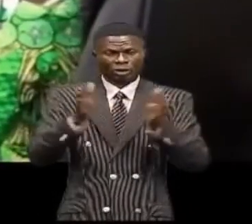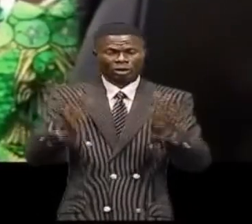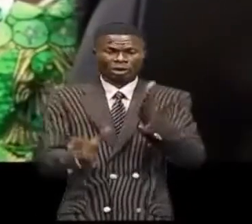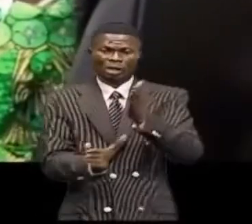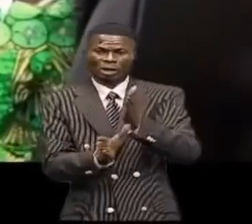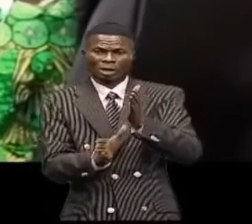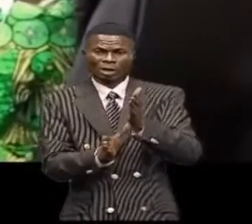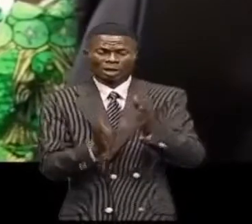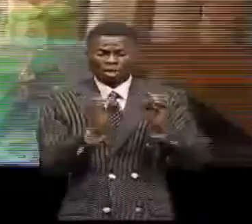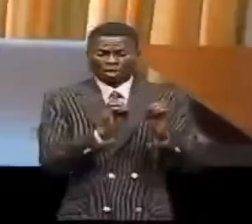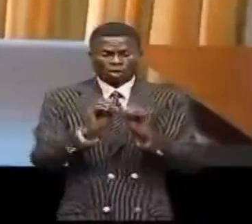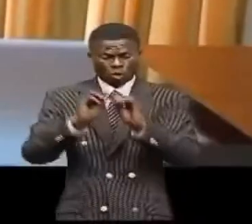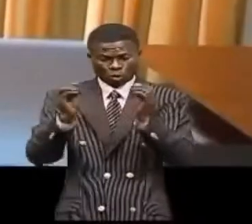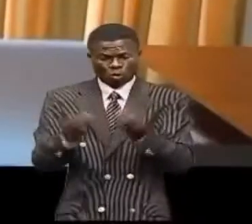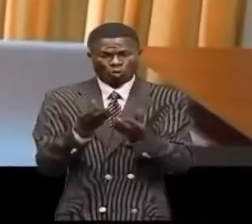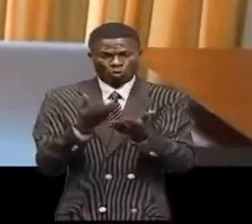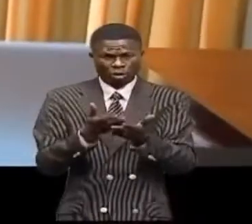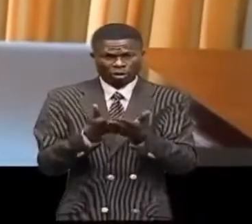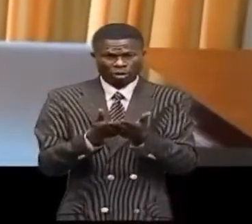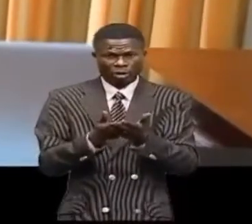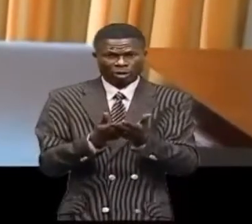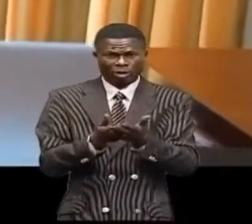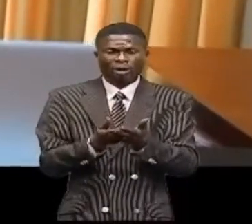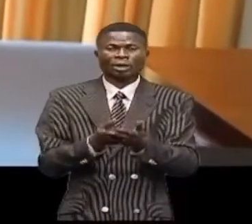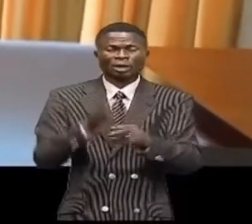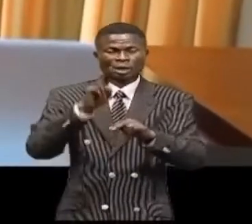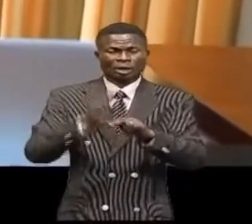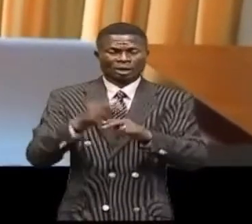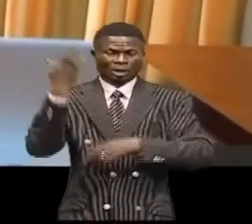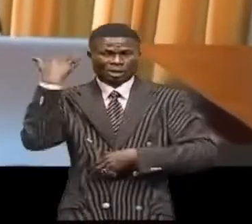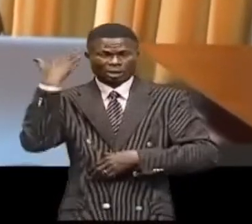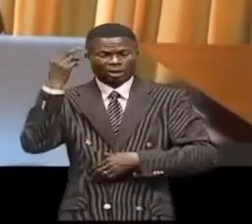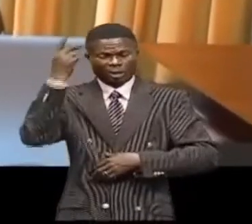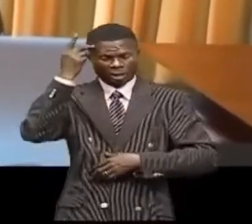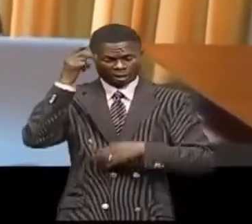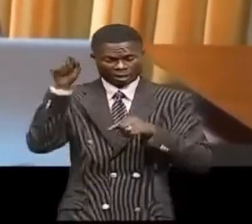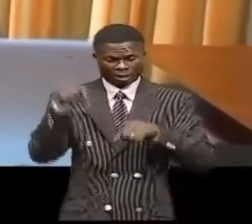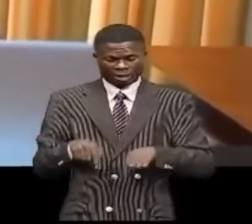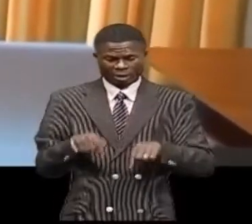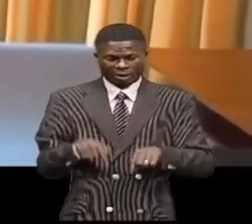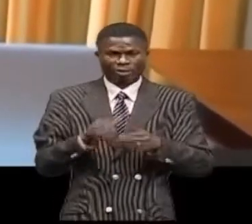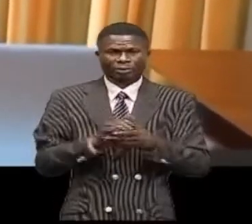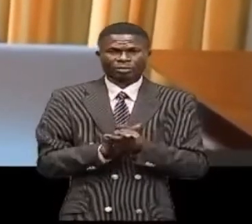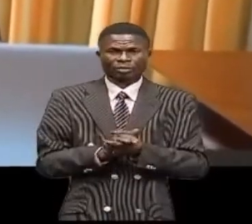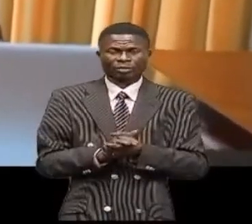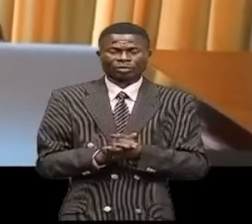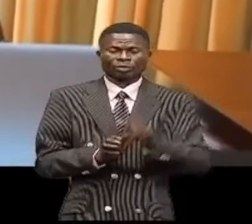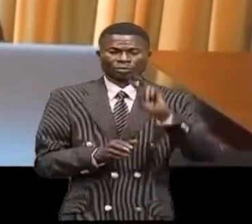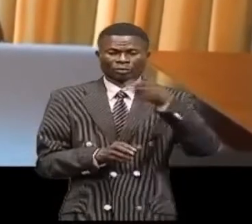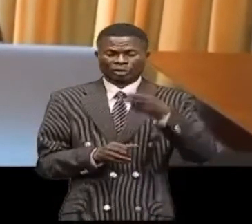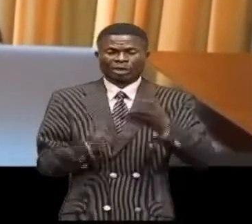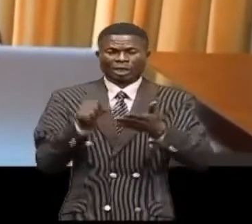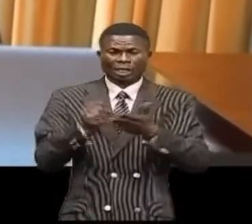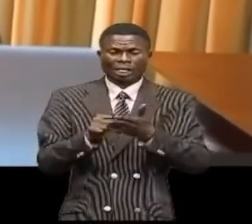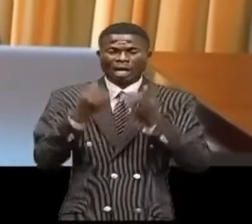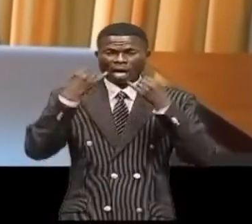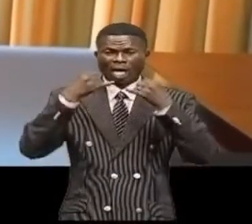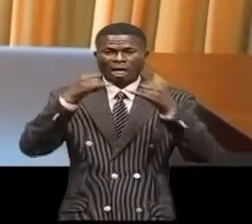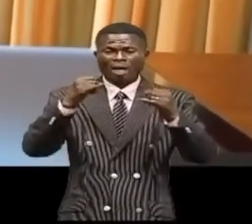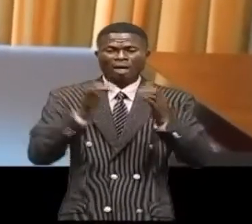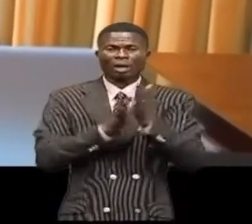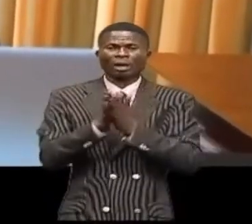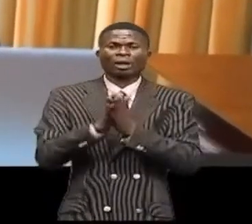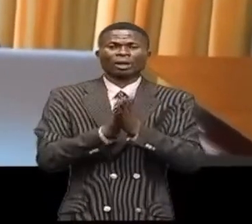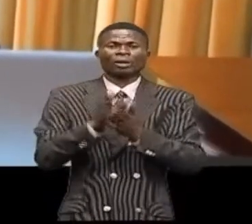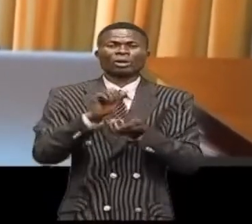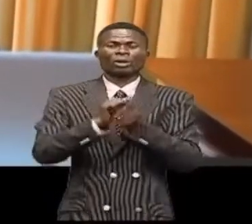intérimaire de cette organisation a séjourné il y a quelques jours à Kinshasa. La seconde note d'information a porté